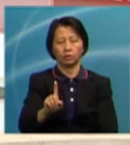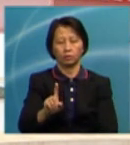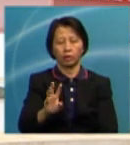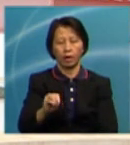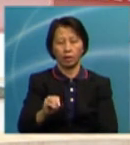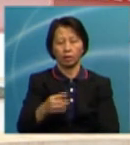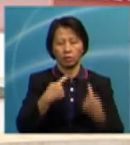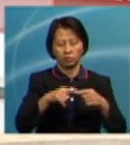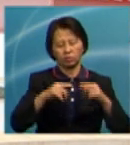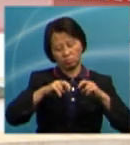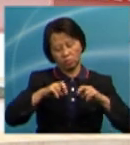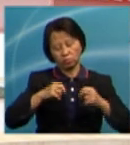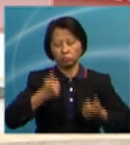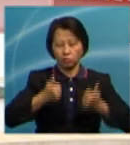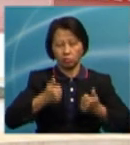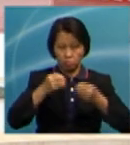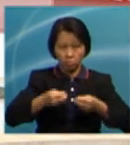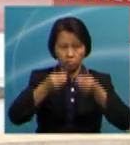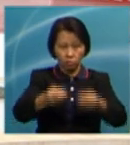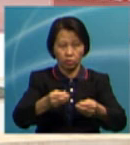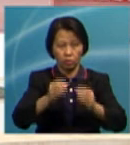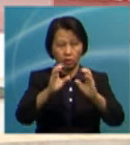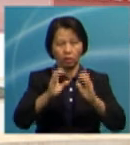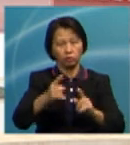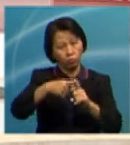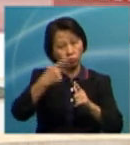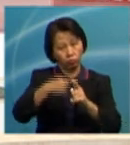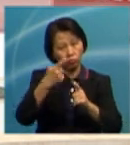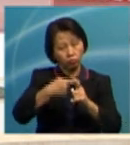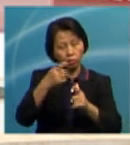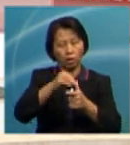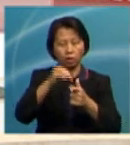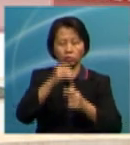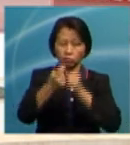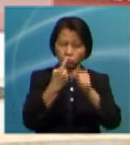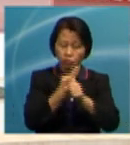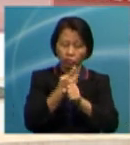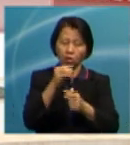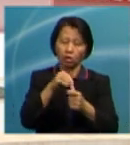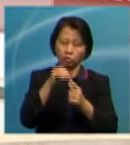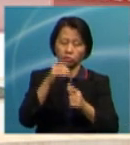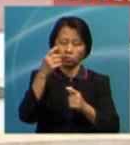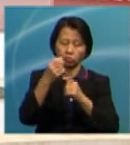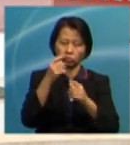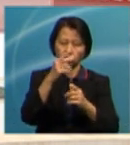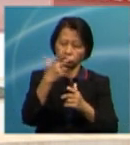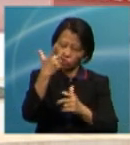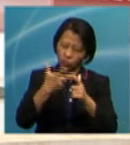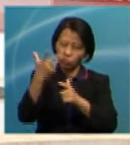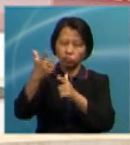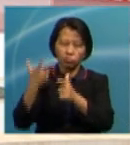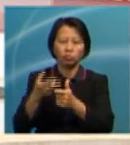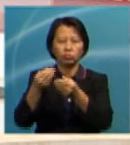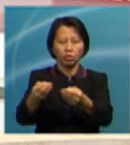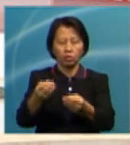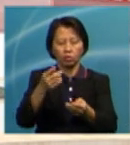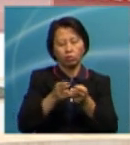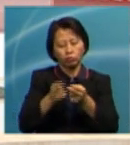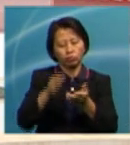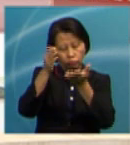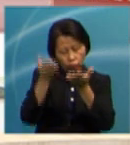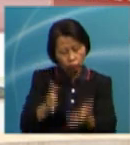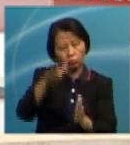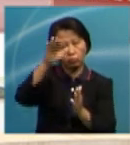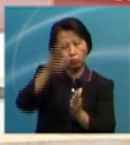situuat sama ada perlu diberi secara bulanan suku tahun atau tahunan ia dalam usaha membantu mengurangkan beban yang